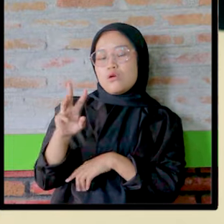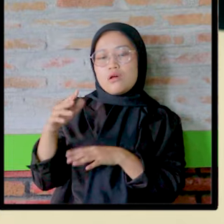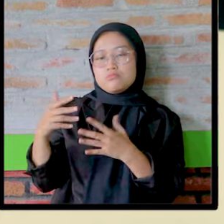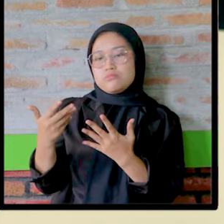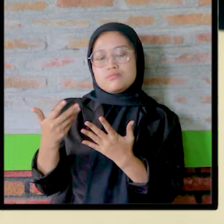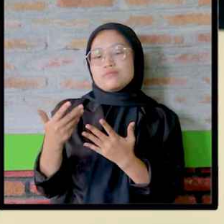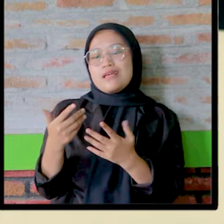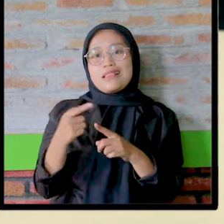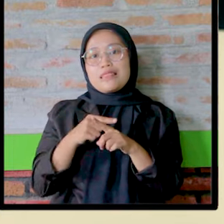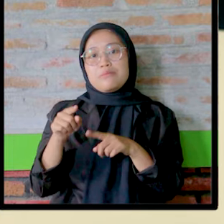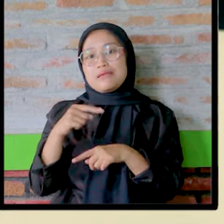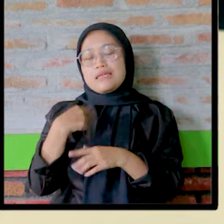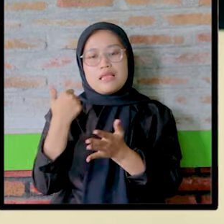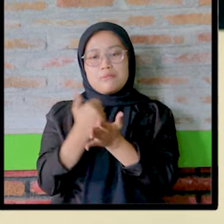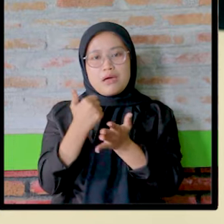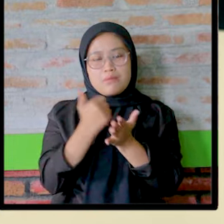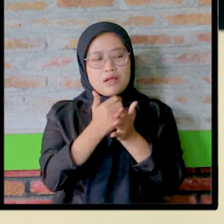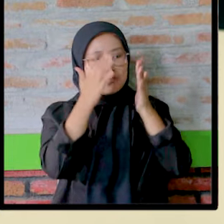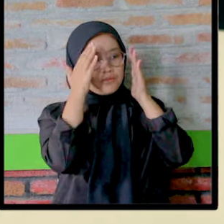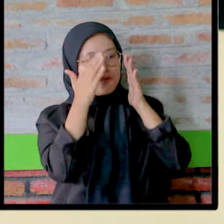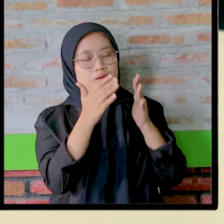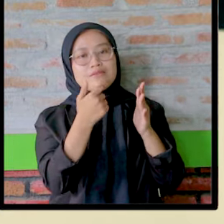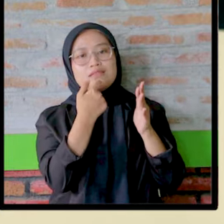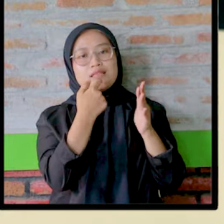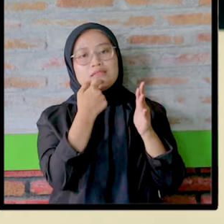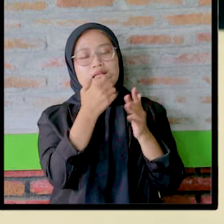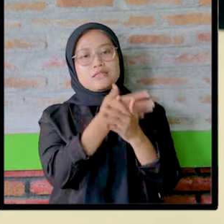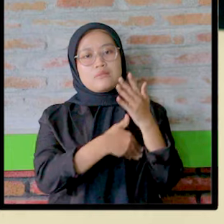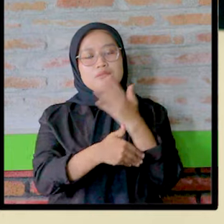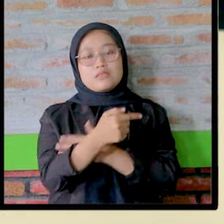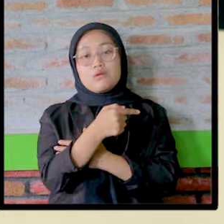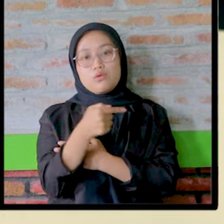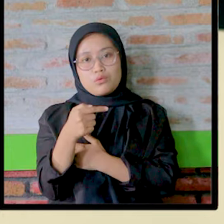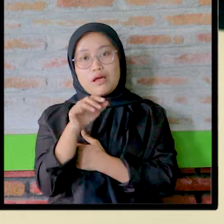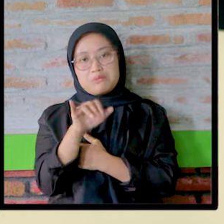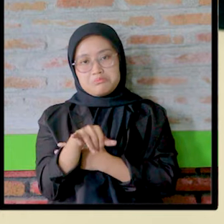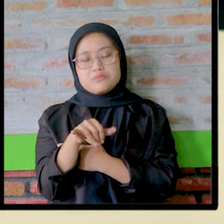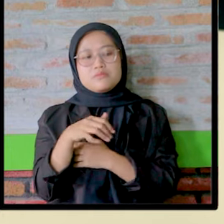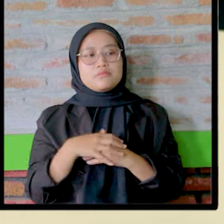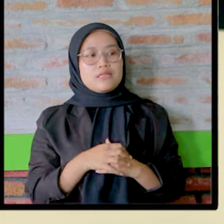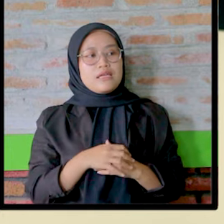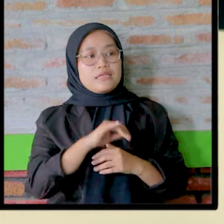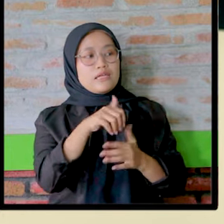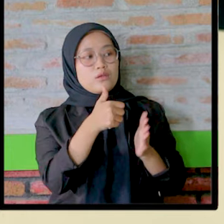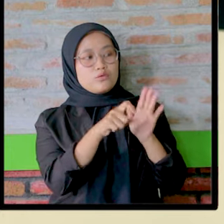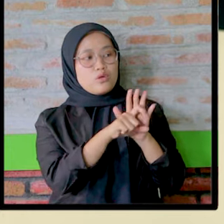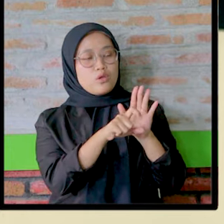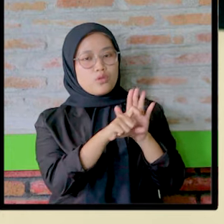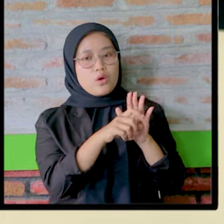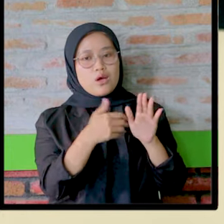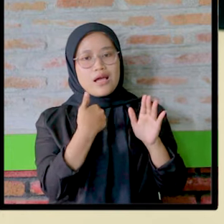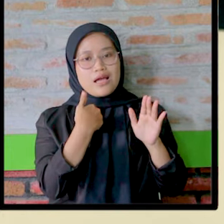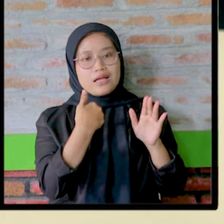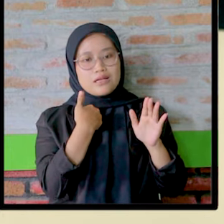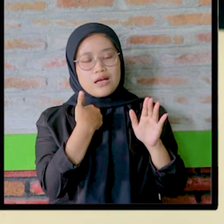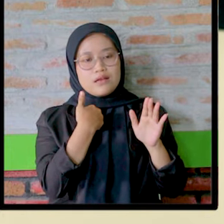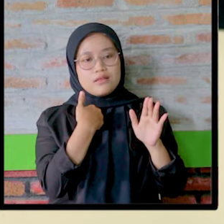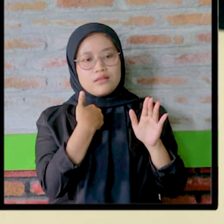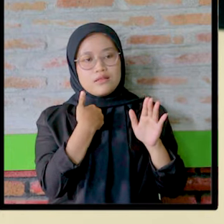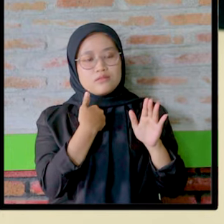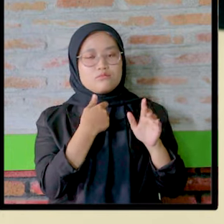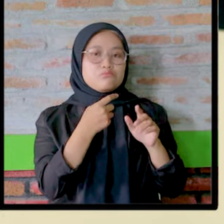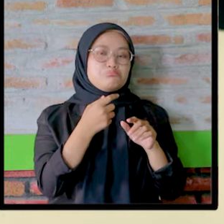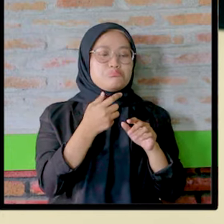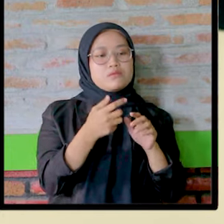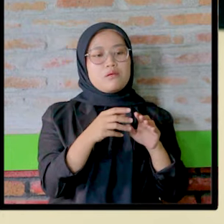memang kami perspektif disabilitasnya kurang ya misalnya ya Ada misalnya pal